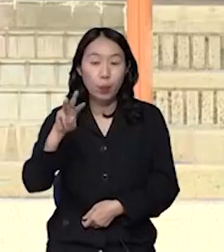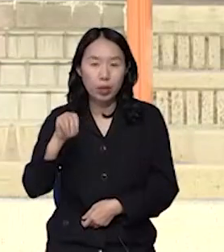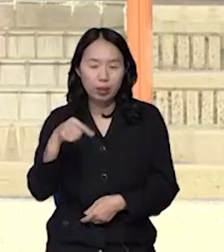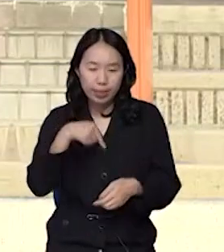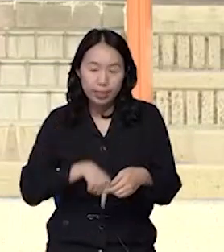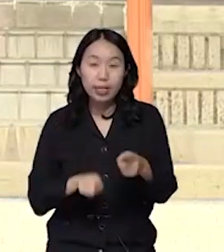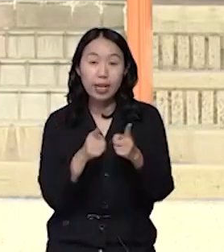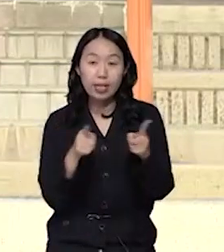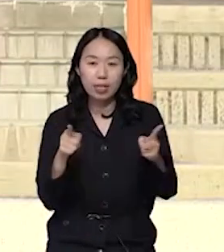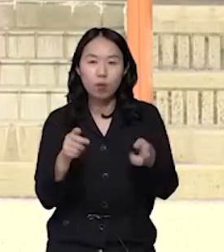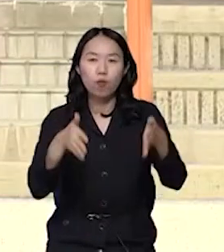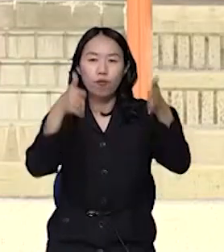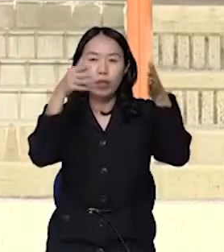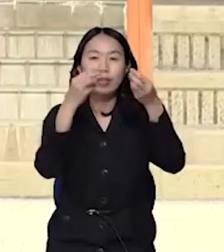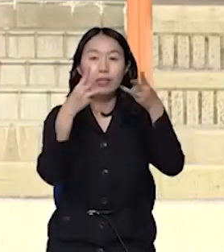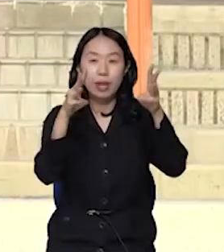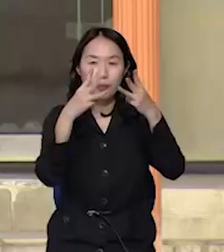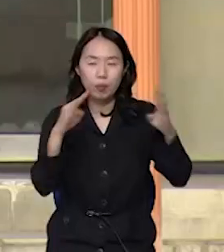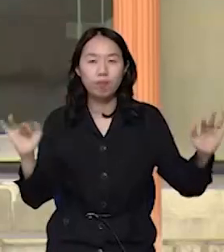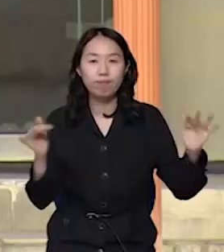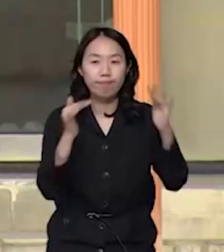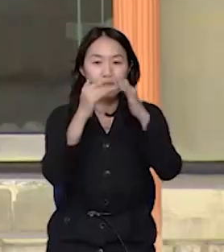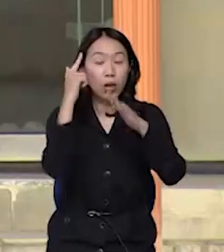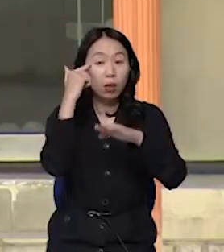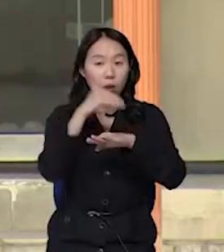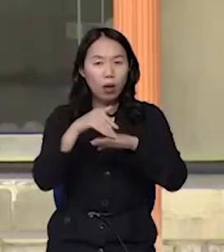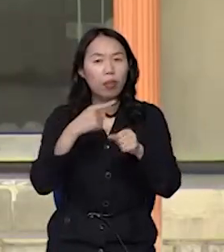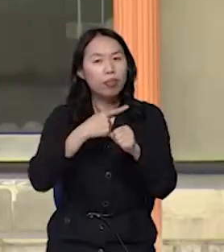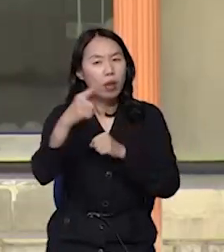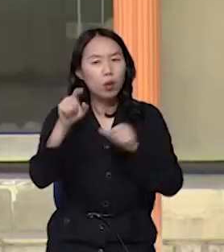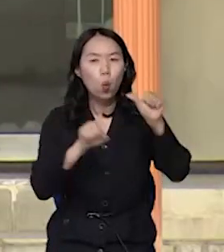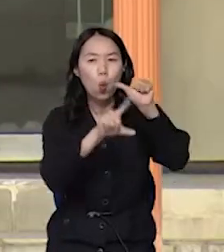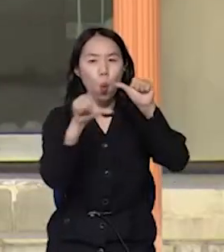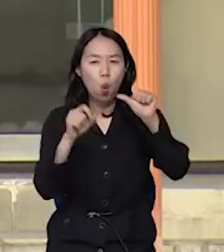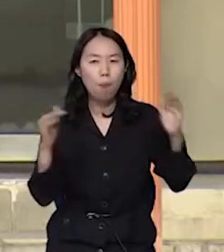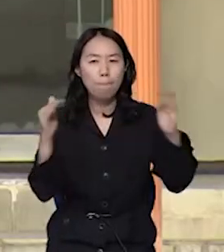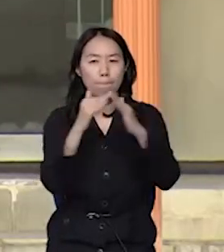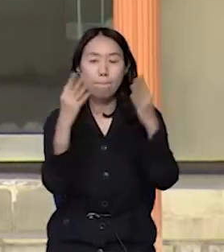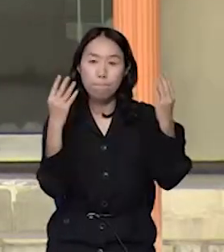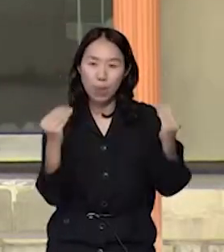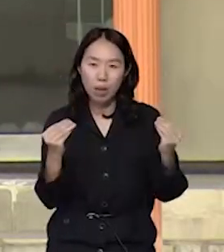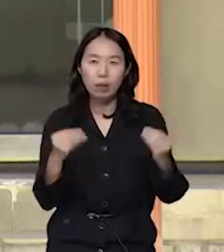1층, 지상 3층 규모로 조성될 예정이며 내년 5월 완공 예정입니다.